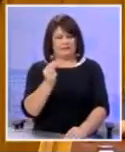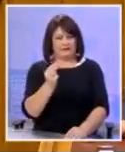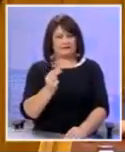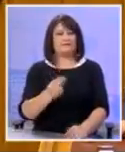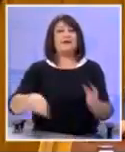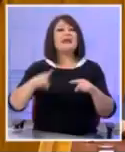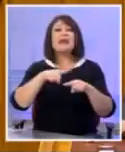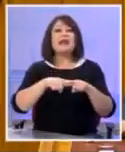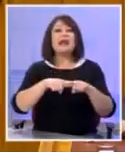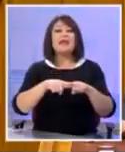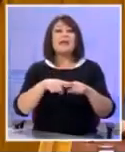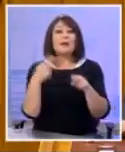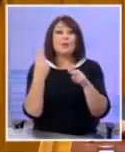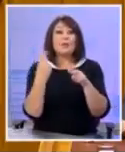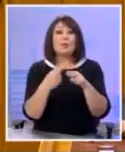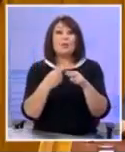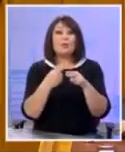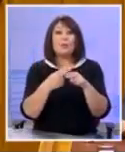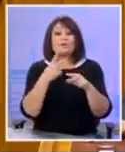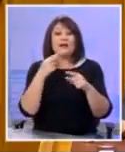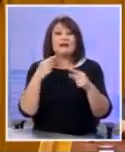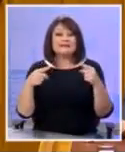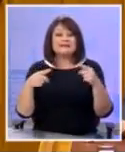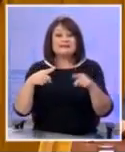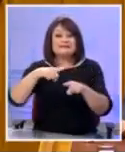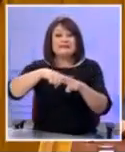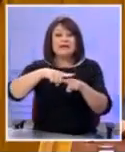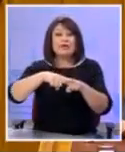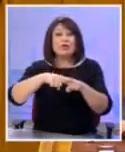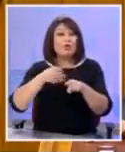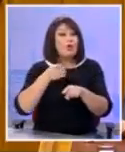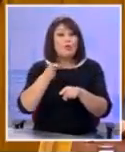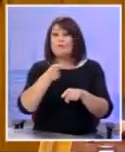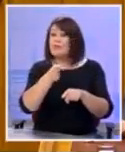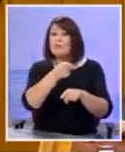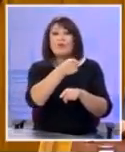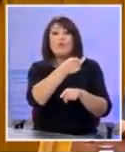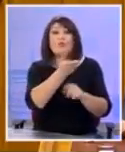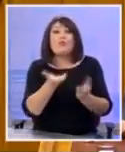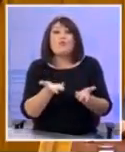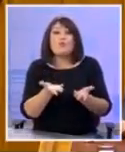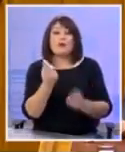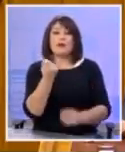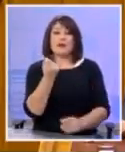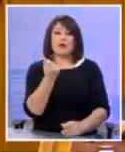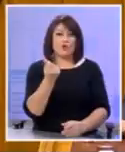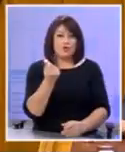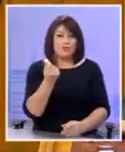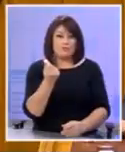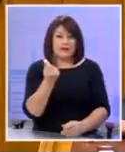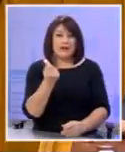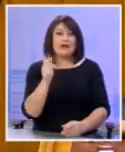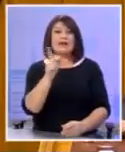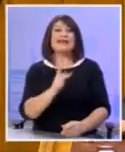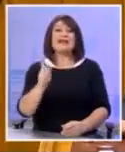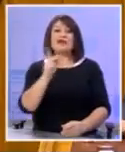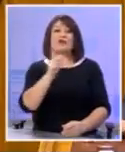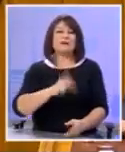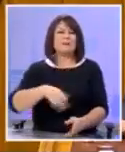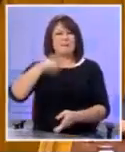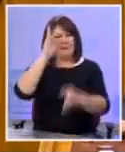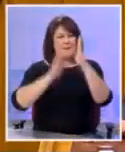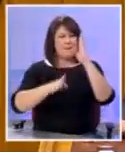μας βρίσκεται στο πιο κρίσιμο σταυροδρόμι της σύγχρονης ιστορίας της. Η οικονομία και η κοινωνία έχουν βάναυσα